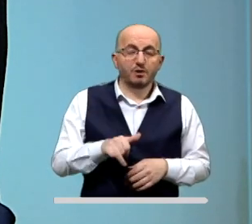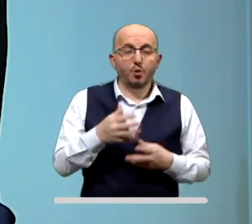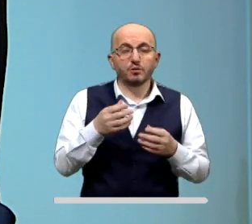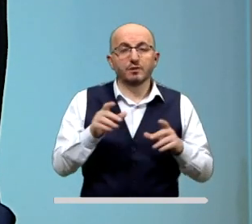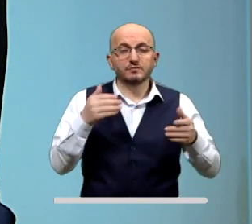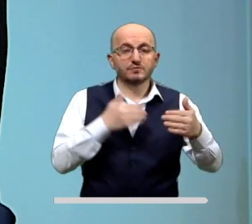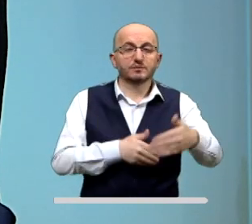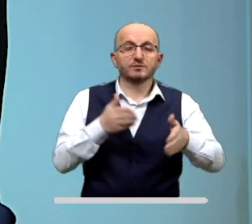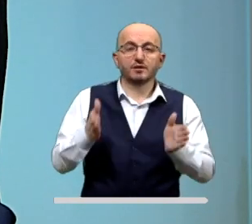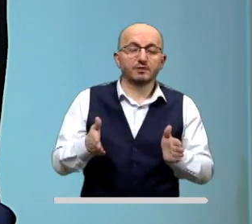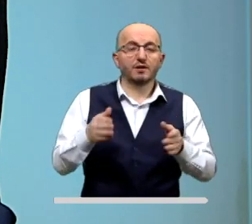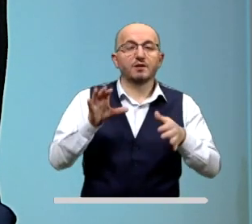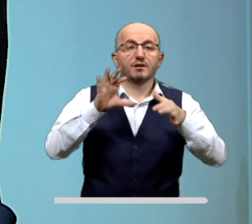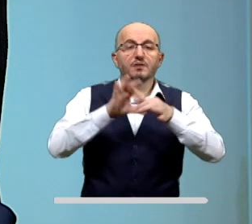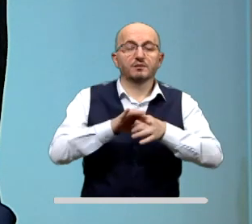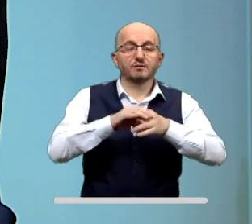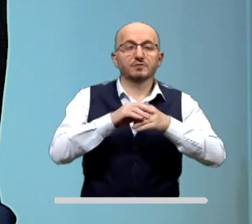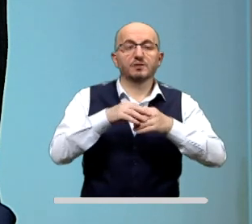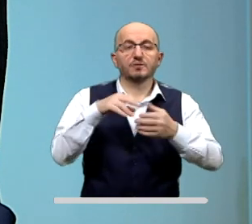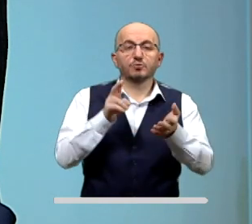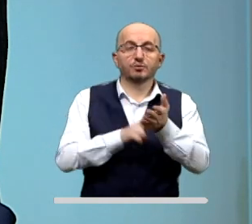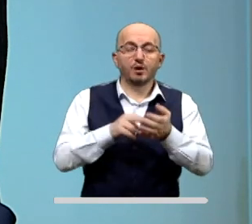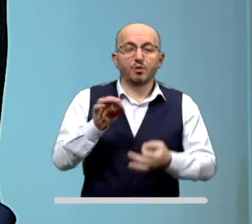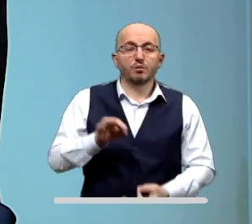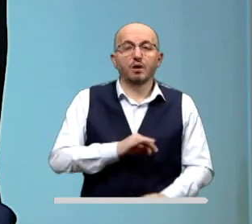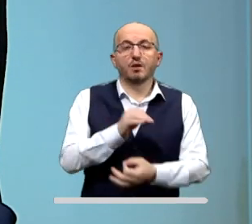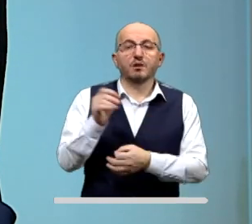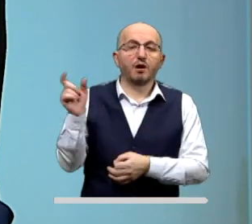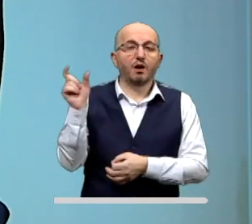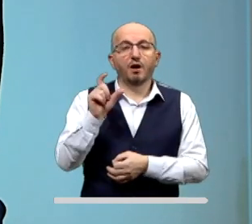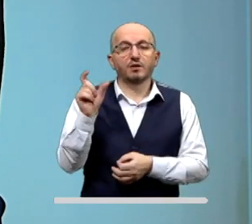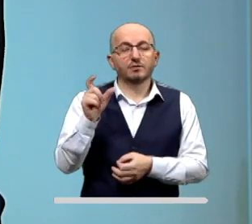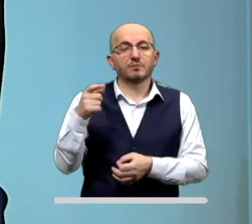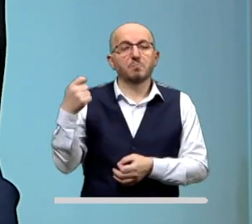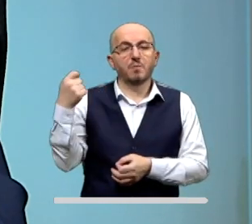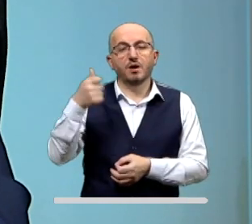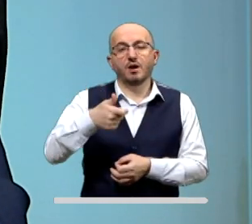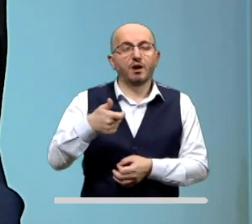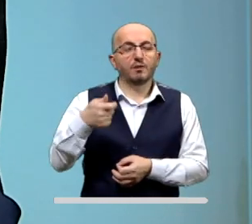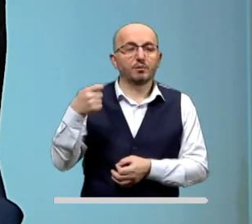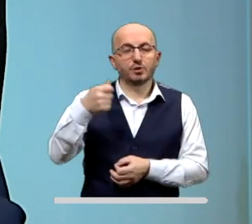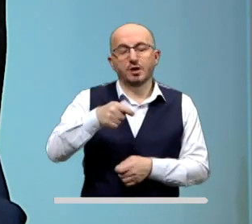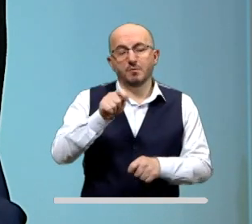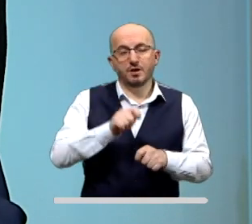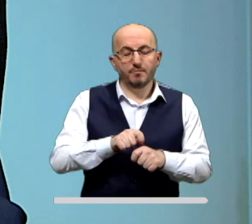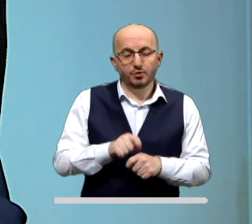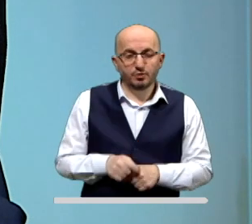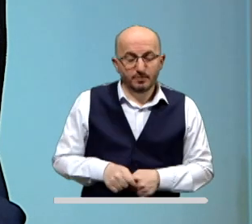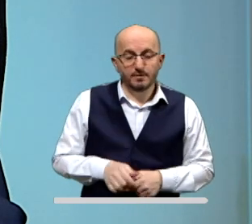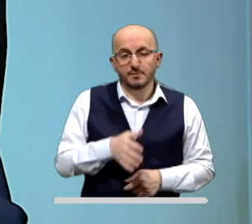sendikalarla ilgili oralara üye olanların aidatları ile ilgili bir miktar ödemede bulunuyor